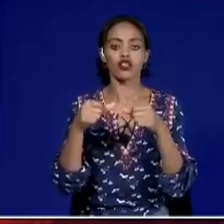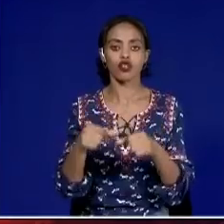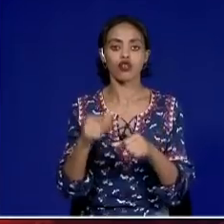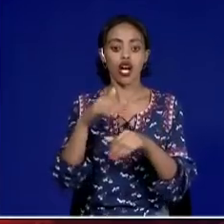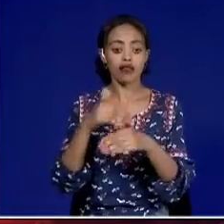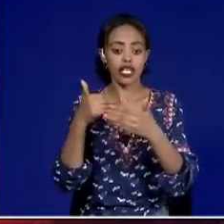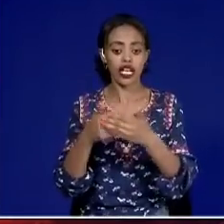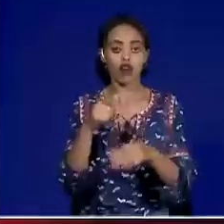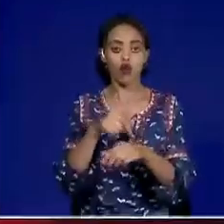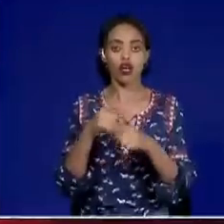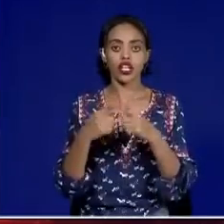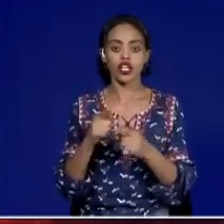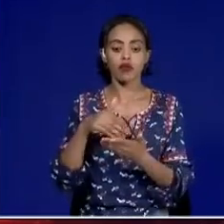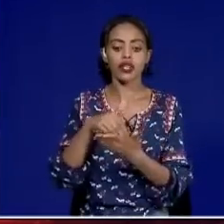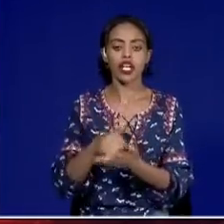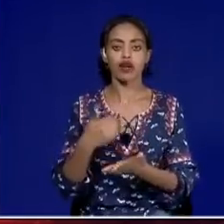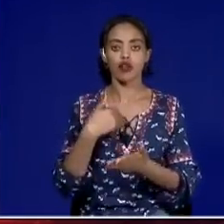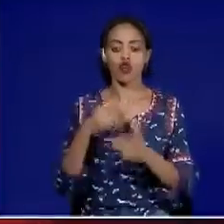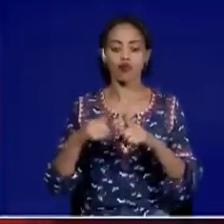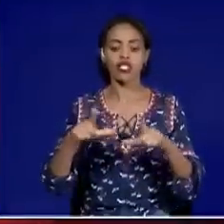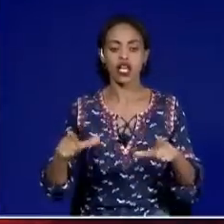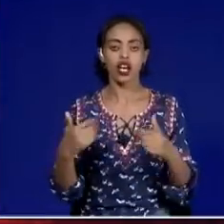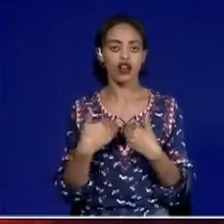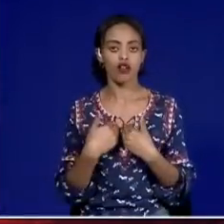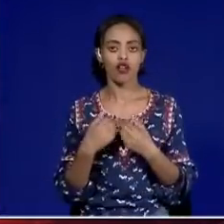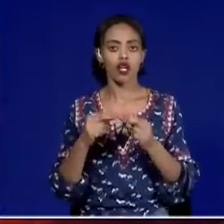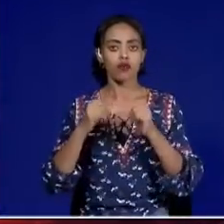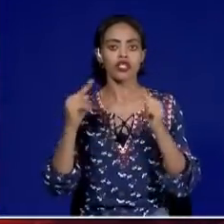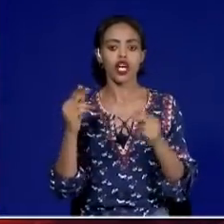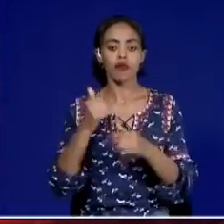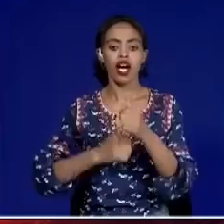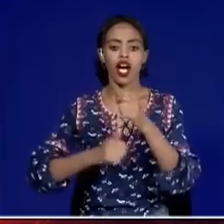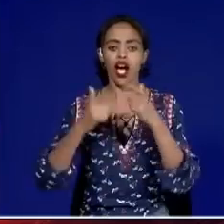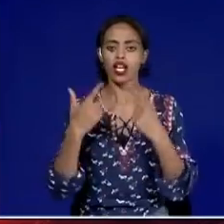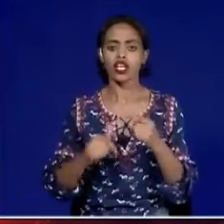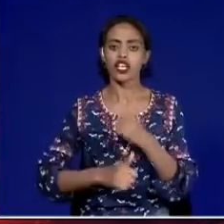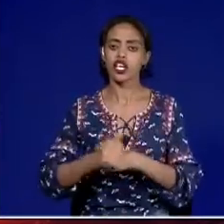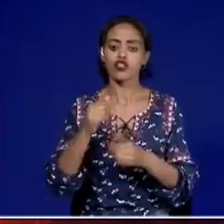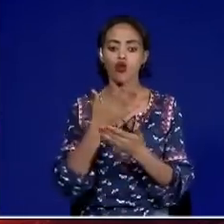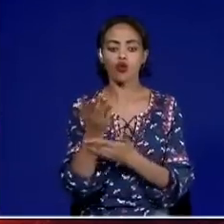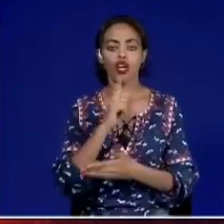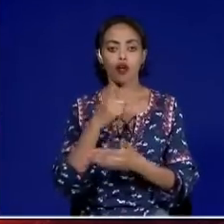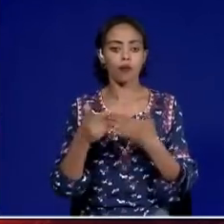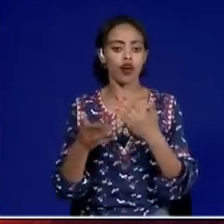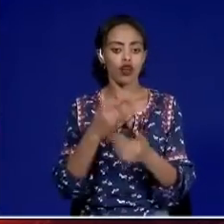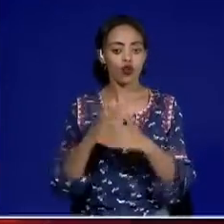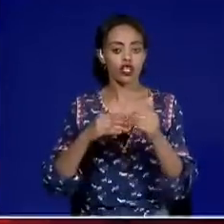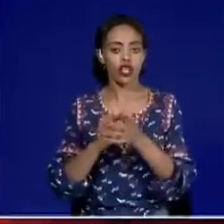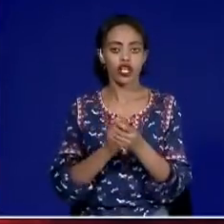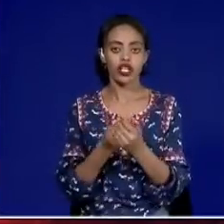ኣብዚ ቀረባ እዋን ግን ምድኻም እኒሀ ምዝሓል እኒሀ ብጣዕሚ ሓደገኛ ጉዳይ እዩ። እዚ ብቐሊሉ ኢድና